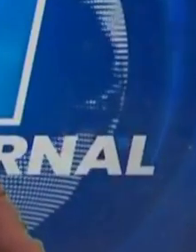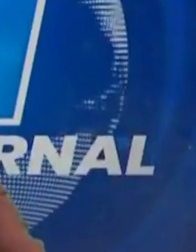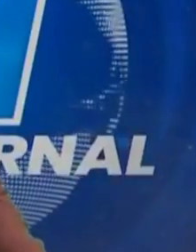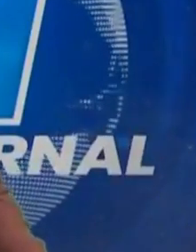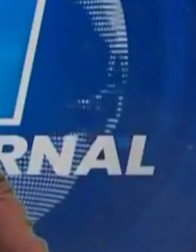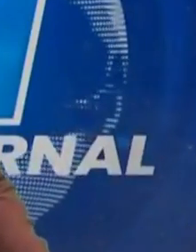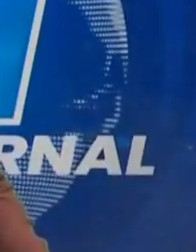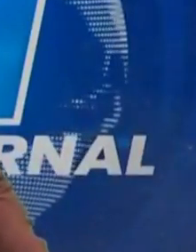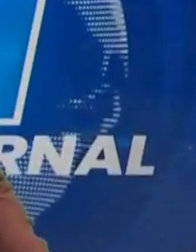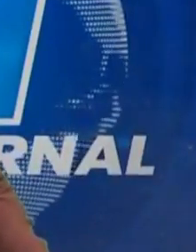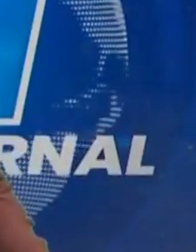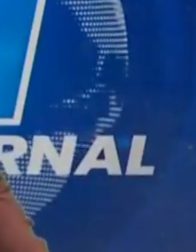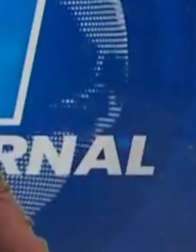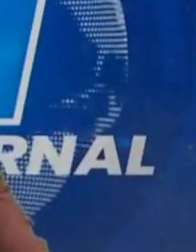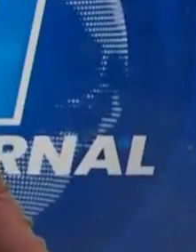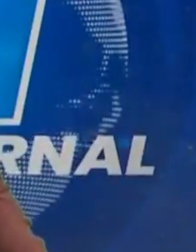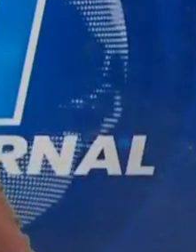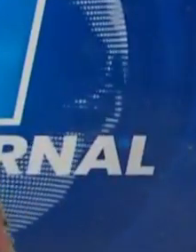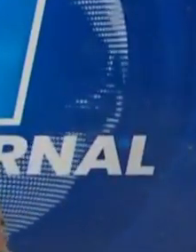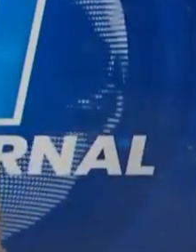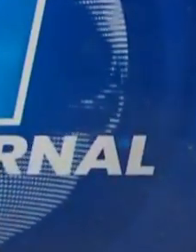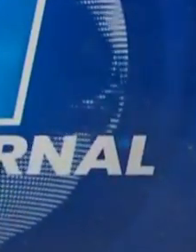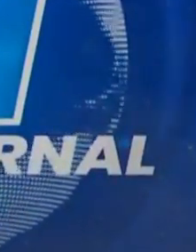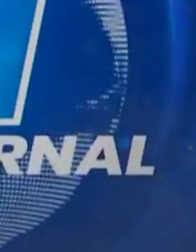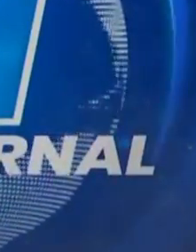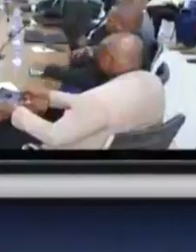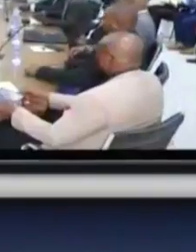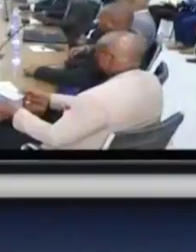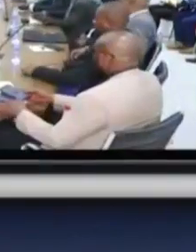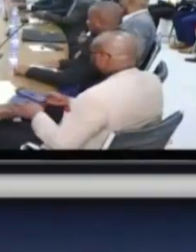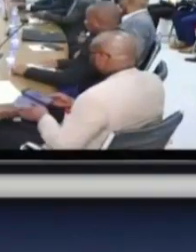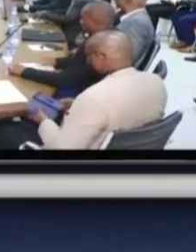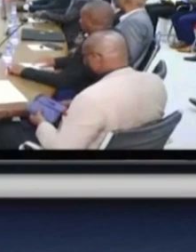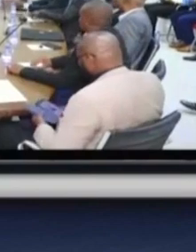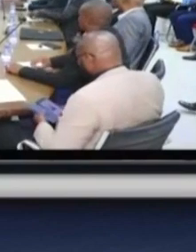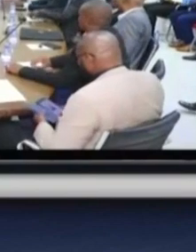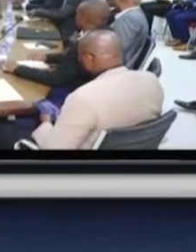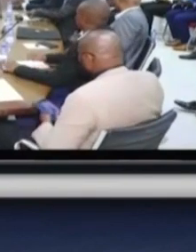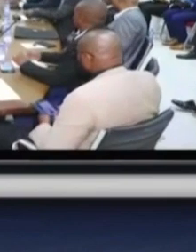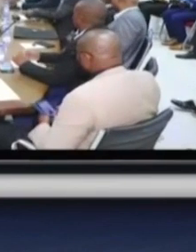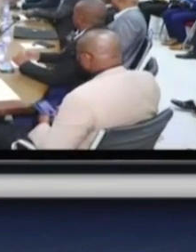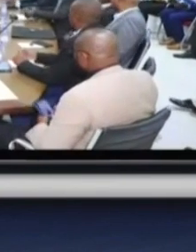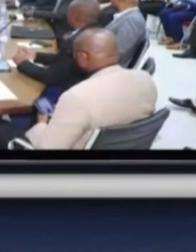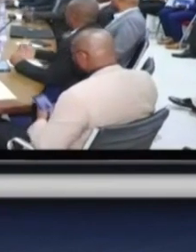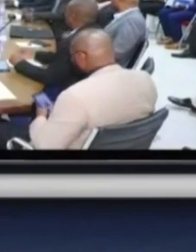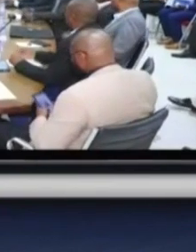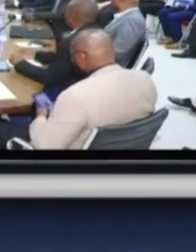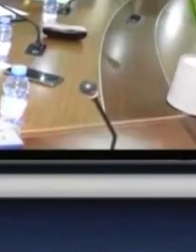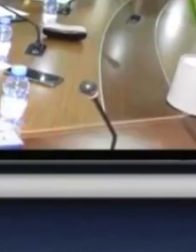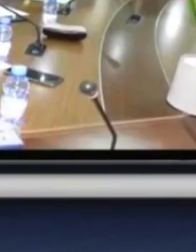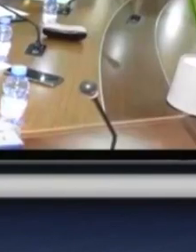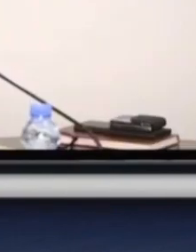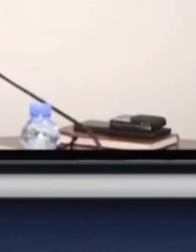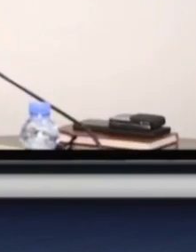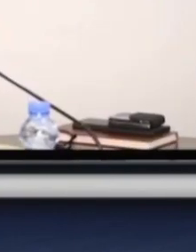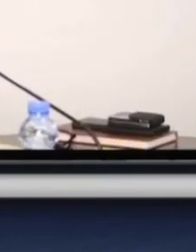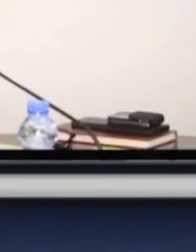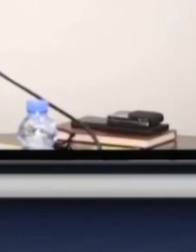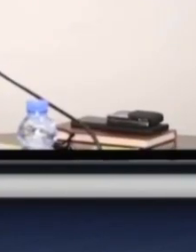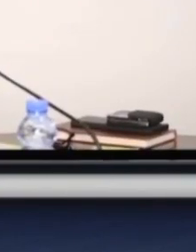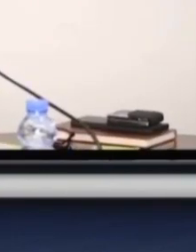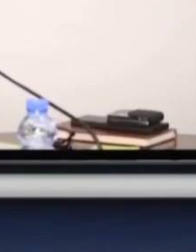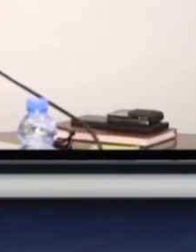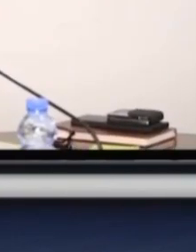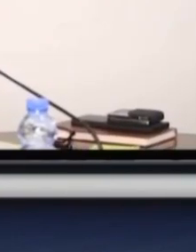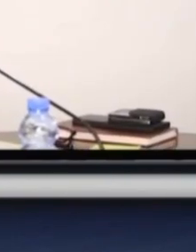Merci de nous rejoindre aux 20h, Madame, Messieurs. Bonsoir. À la une ce soir, des missions de contrôle économique sur le terrain pendant